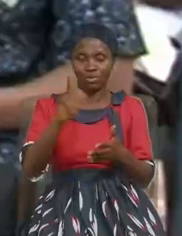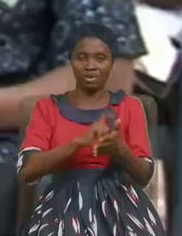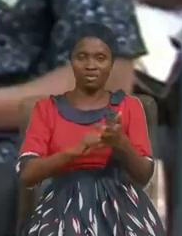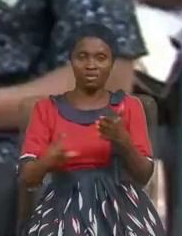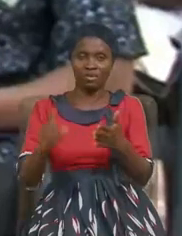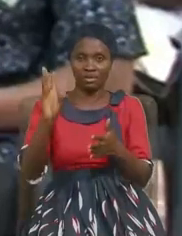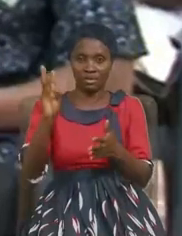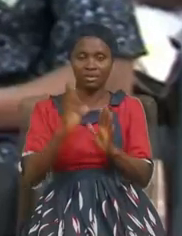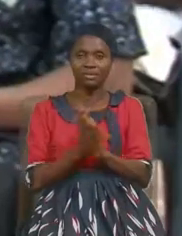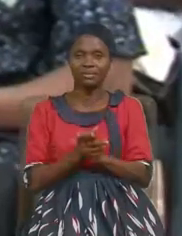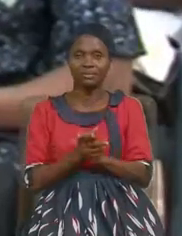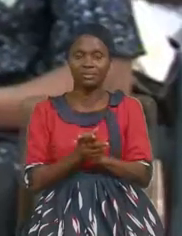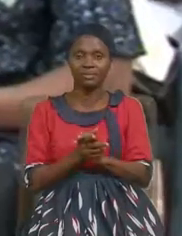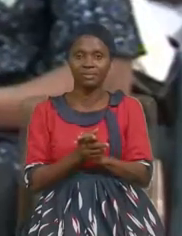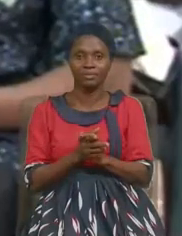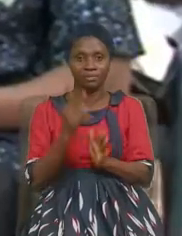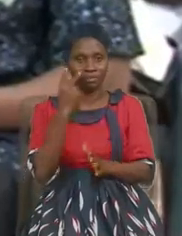Psaume 51.